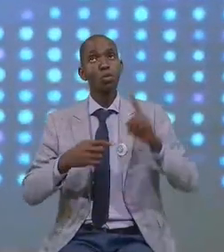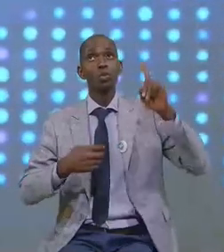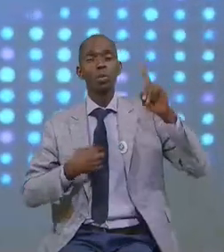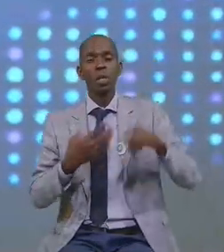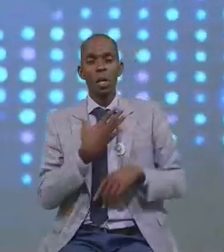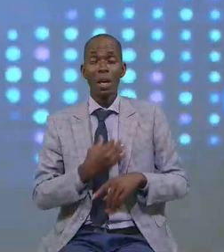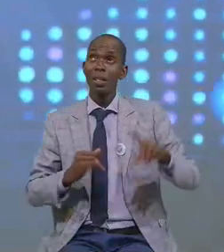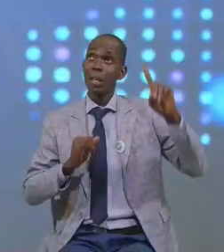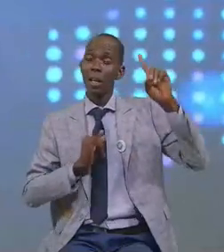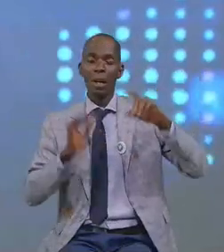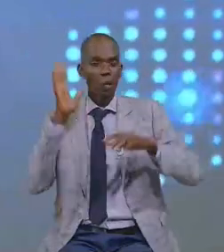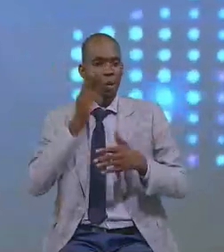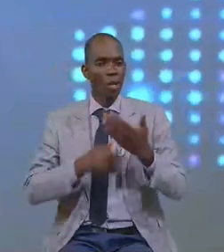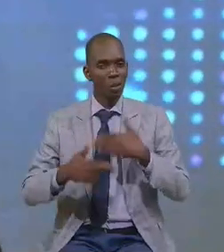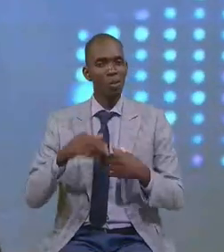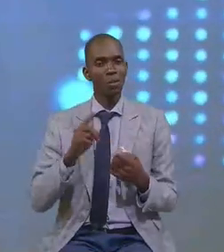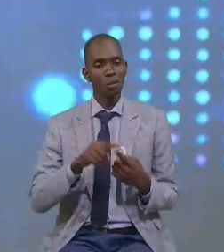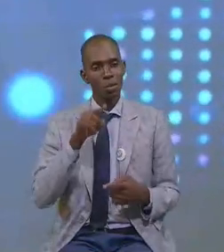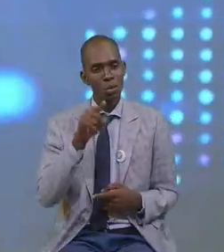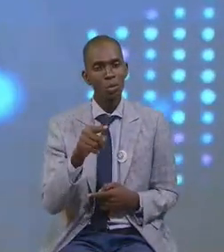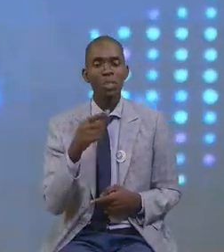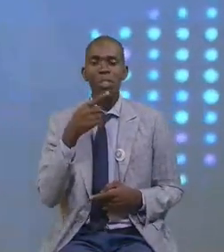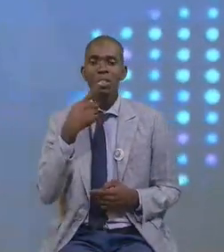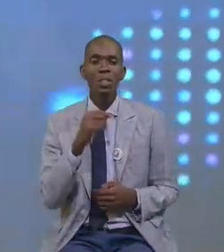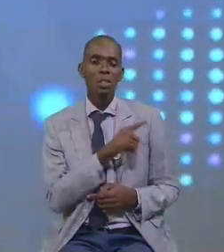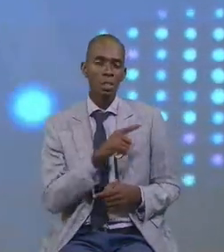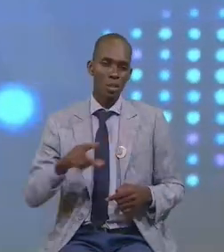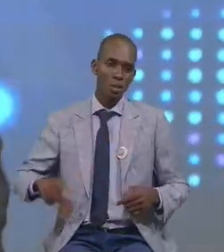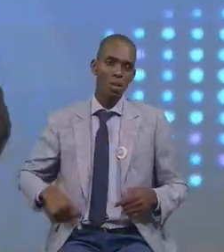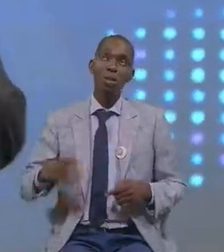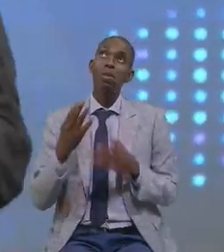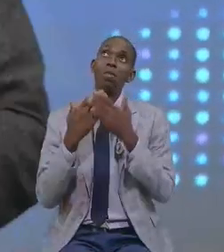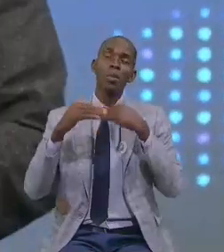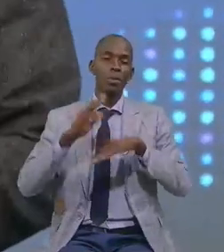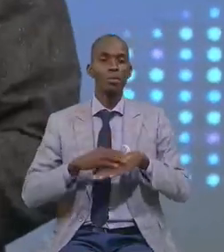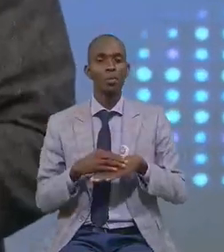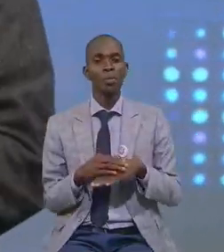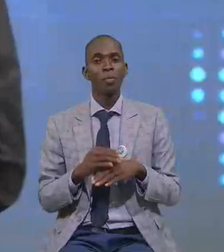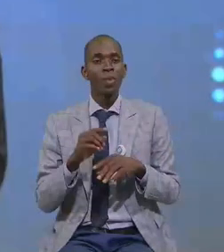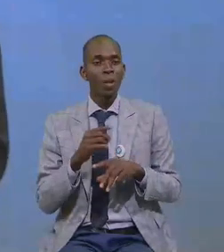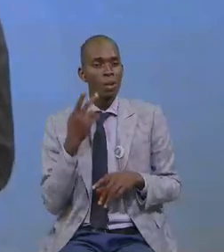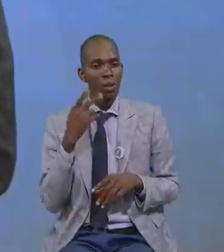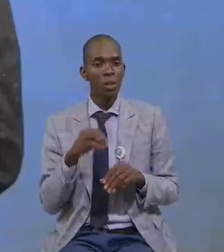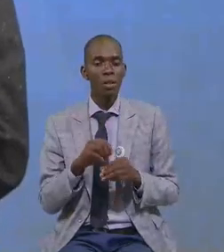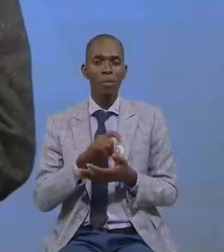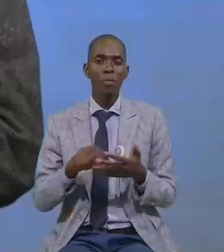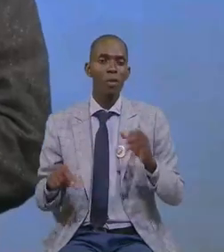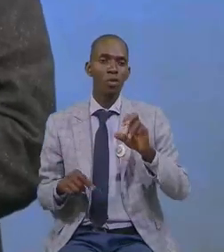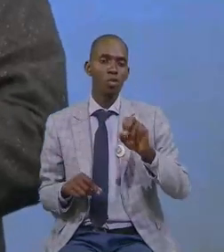je reviendrai à vous, dit l'Éternel des armées. Voilà le verset